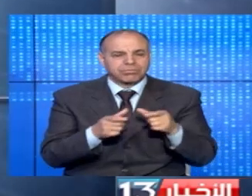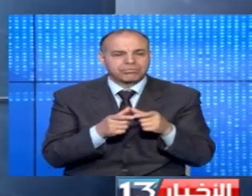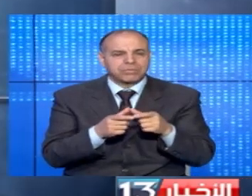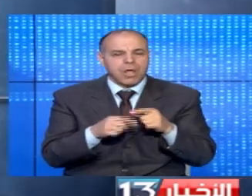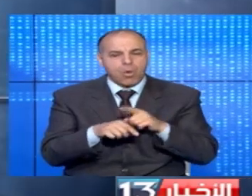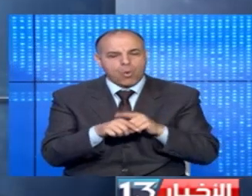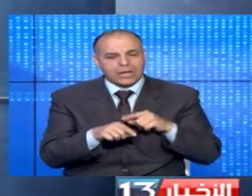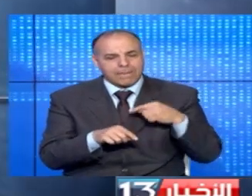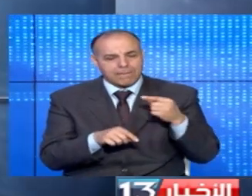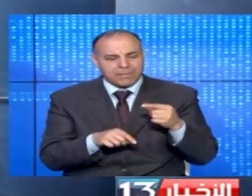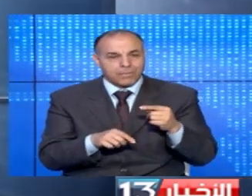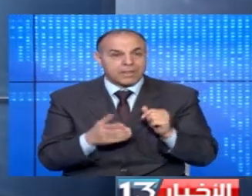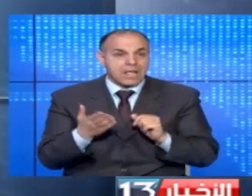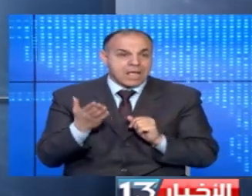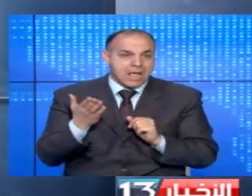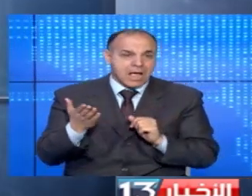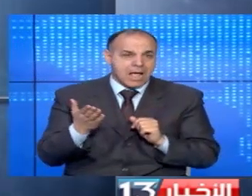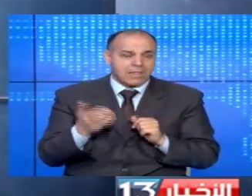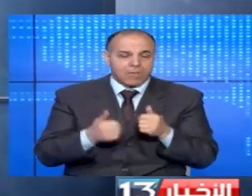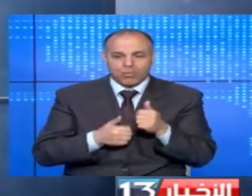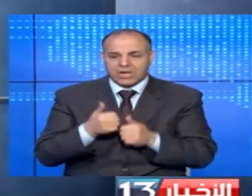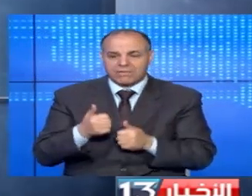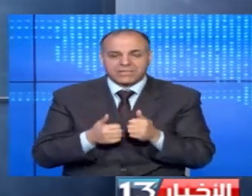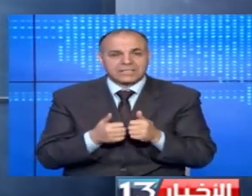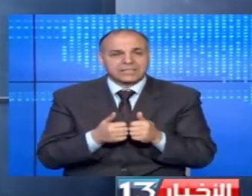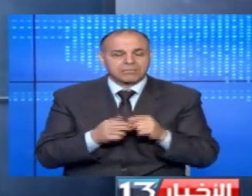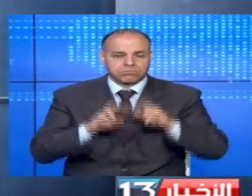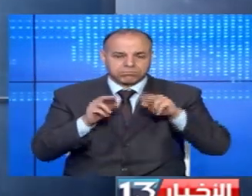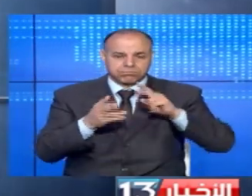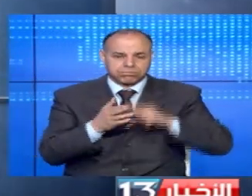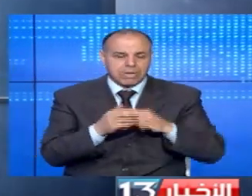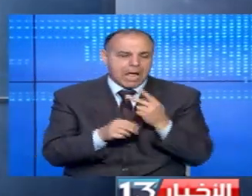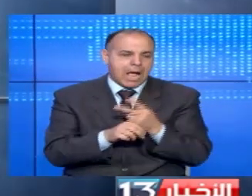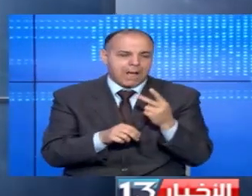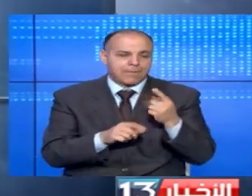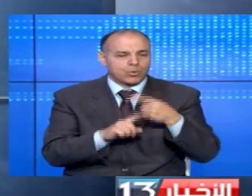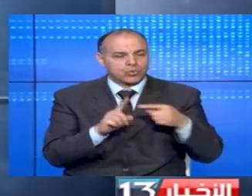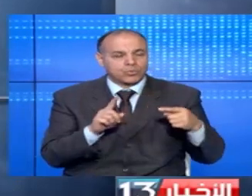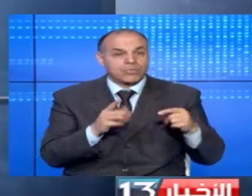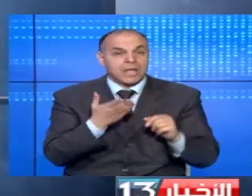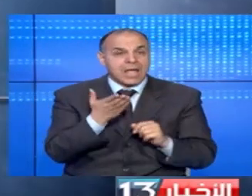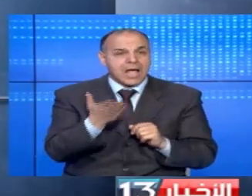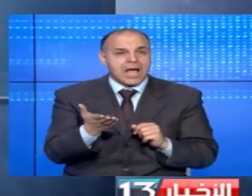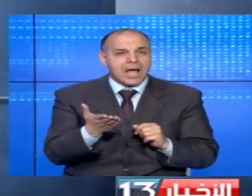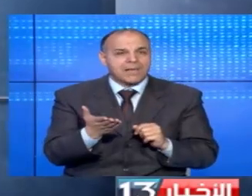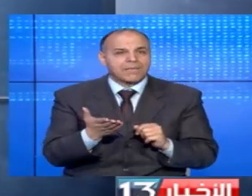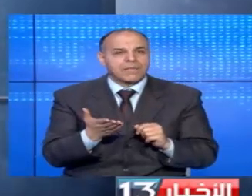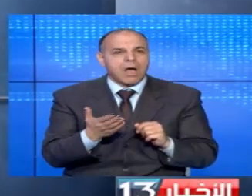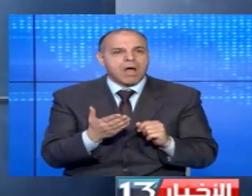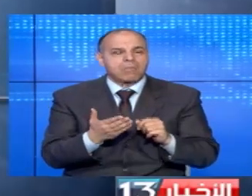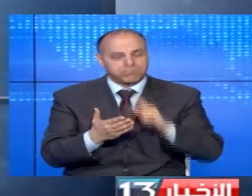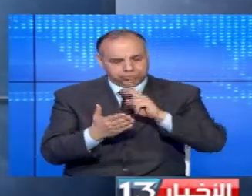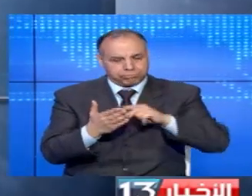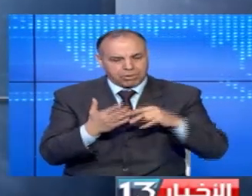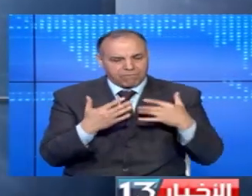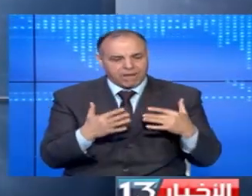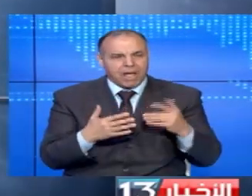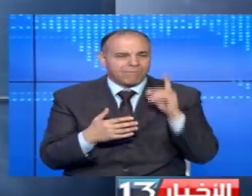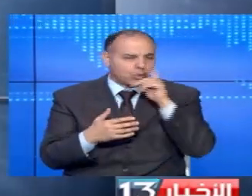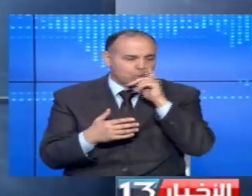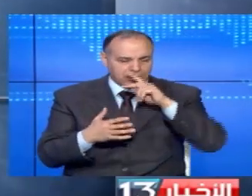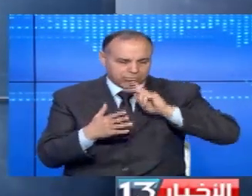المرحله المقبله من المنافسات بعقد مدته عامان ونصف حيث تمت مراسيم التوقيع في دبي